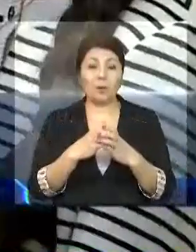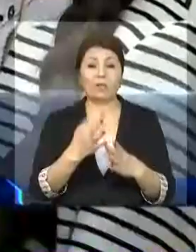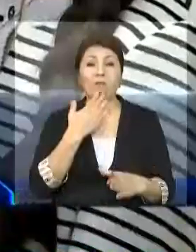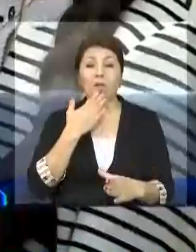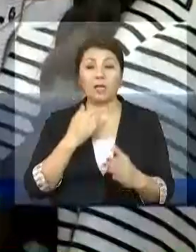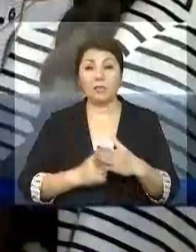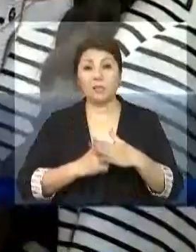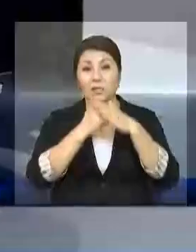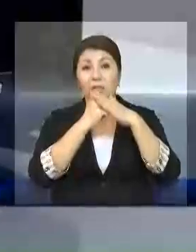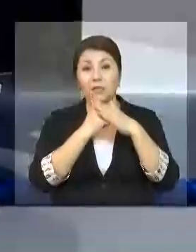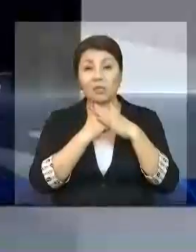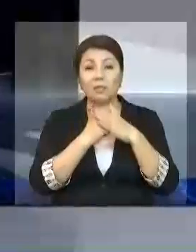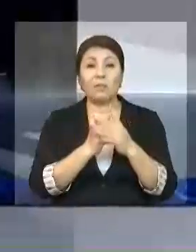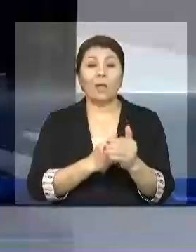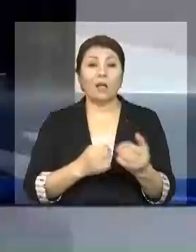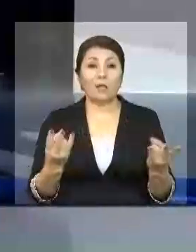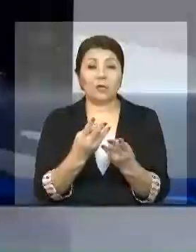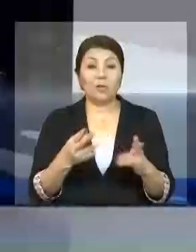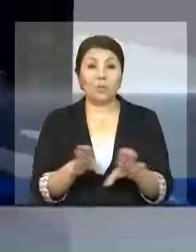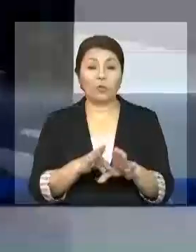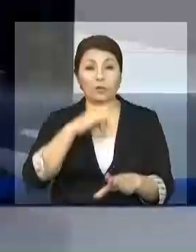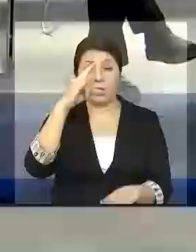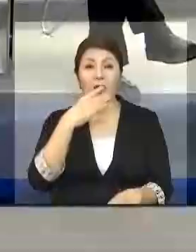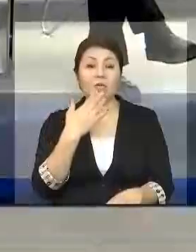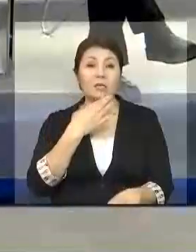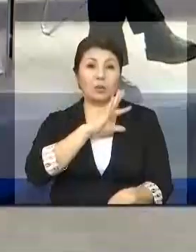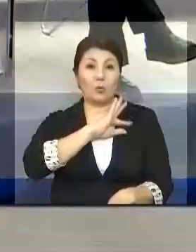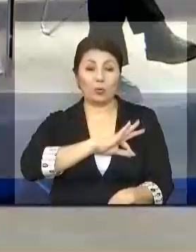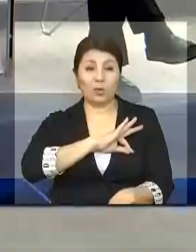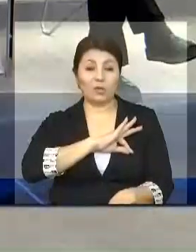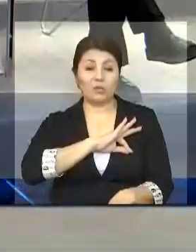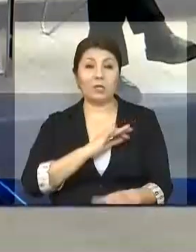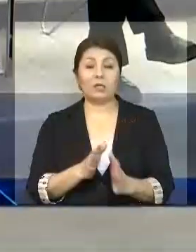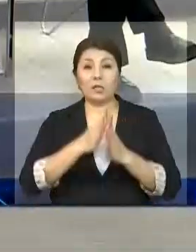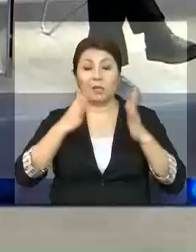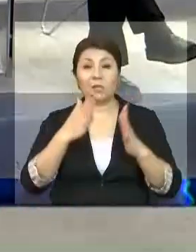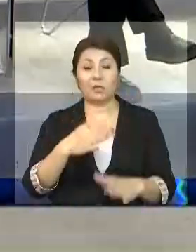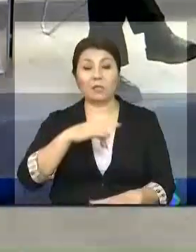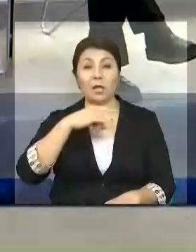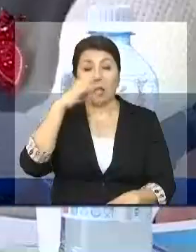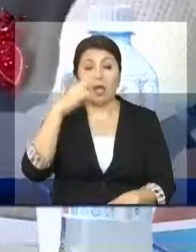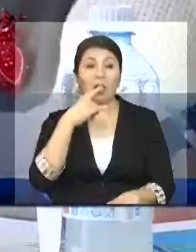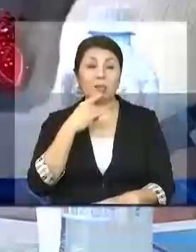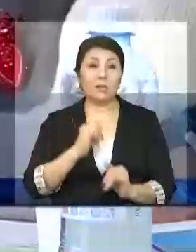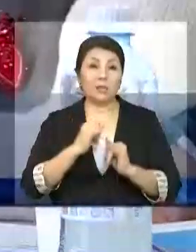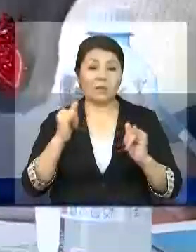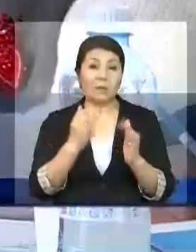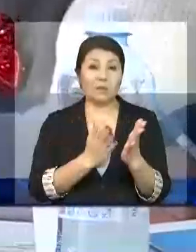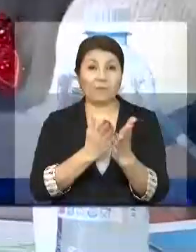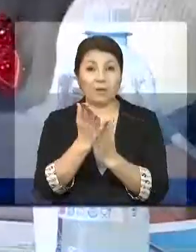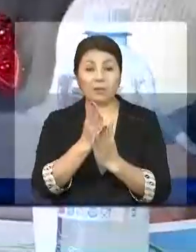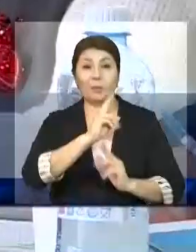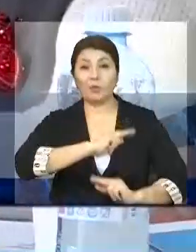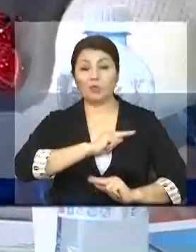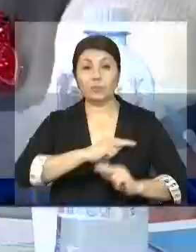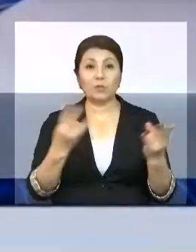тілінің мәртебесін айқындап алған абзал. Ол үшін қазақ тілінің қолданыс аясын кеңейтіп, мемлекеттік тіл саясатын дамытуда нақты бағыттар бойынша